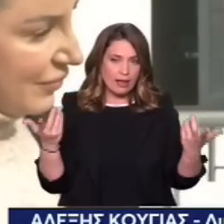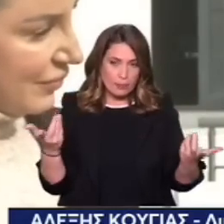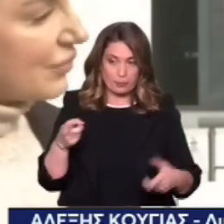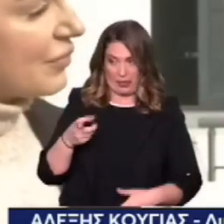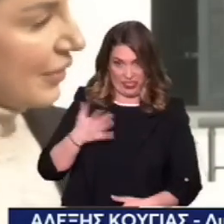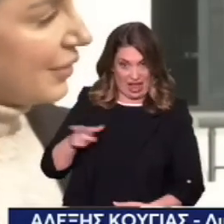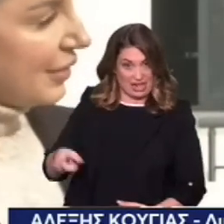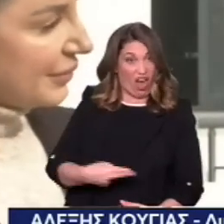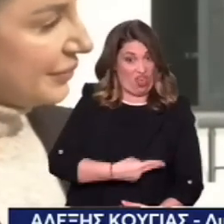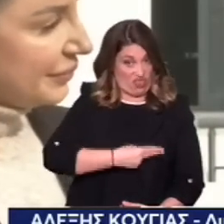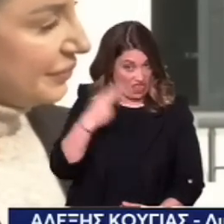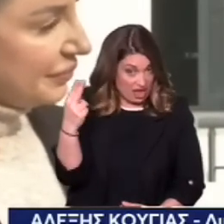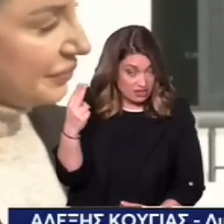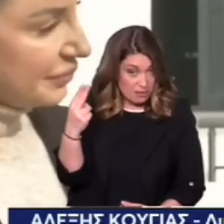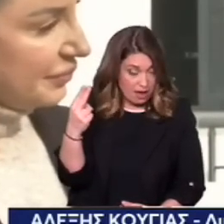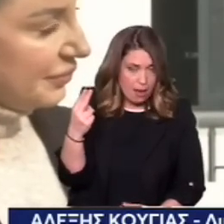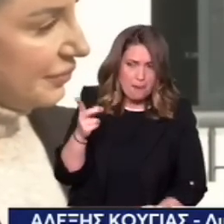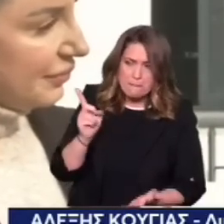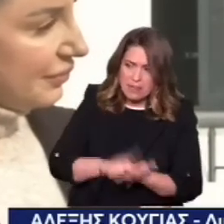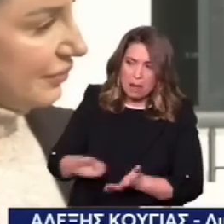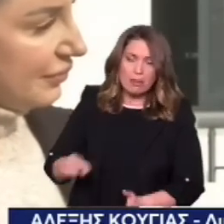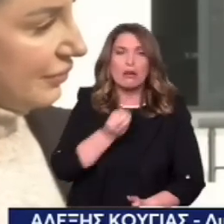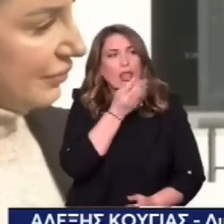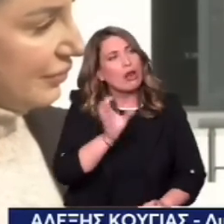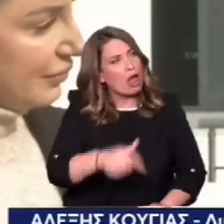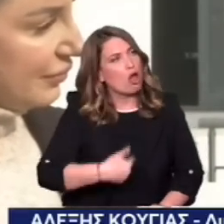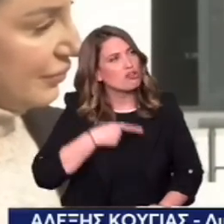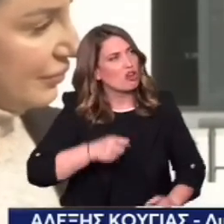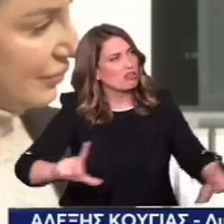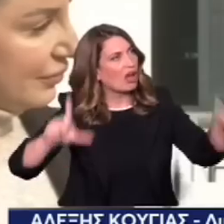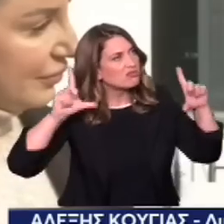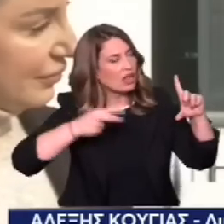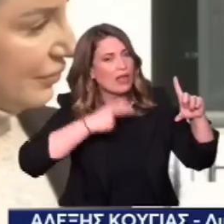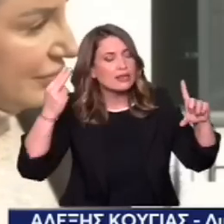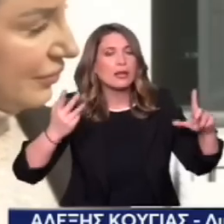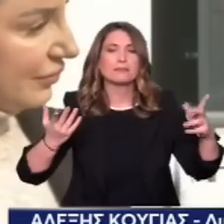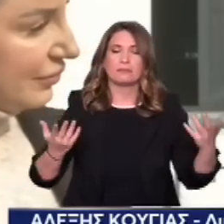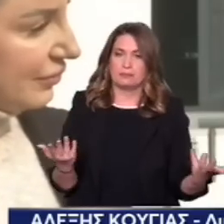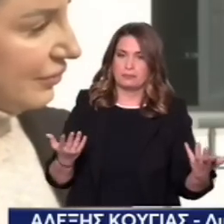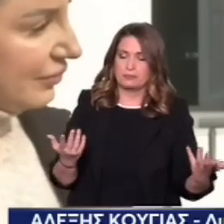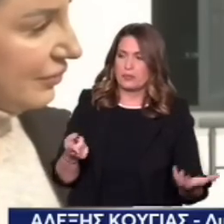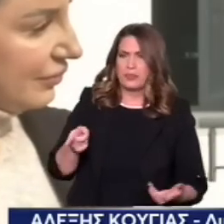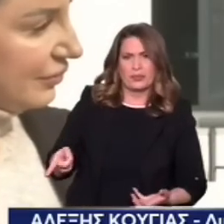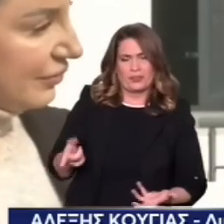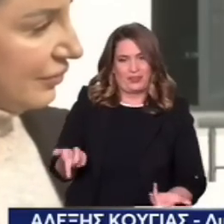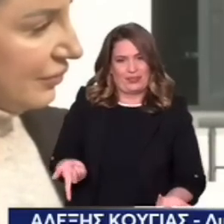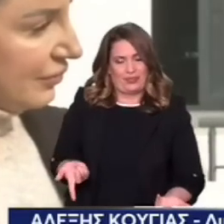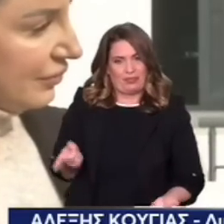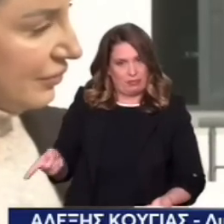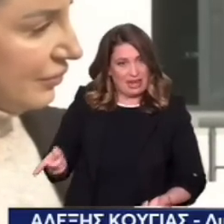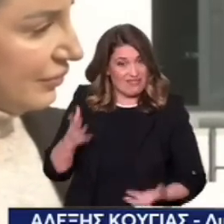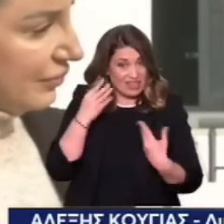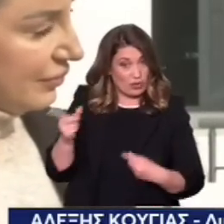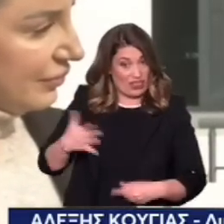της. Ενώ όλο το σκεπτικό του βουλεύματος και της παραπομπής της είναι ότι επέλεγε τα νοσοκομεία γιατί είναι προστατευτικό